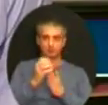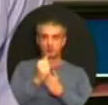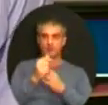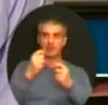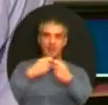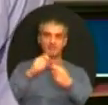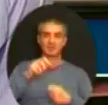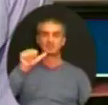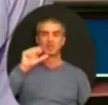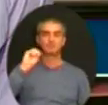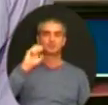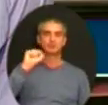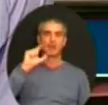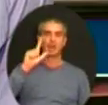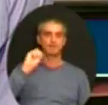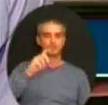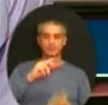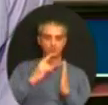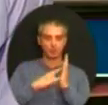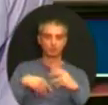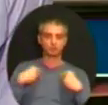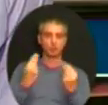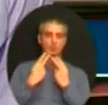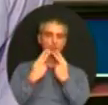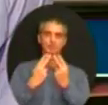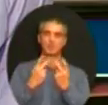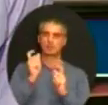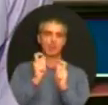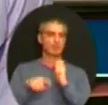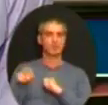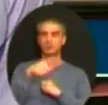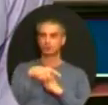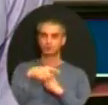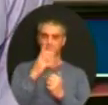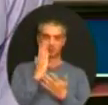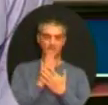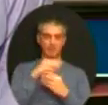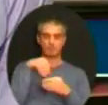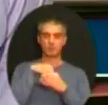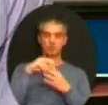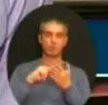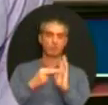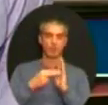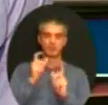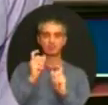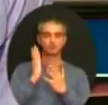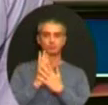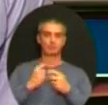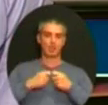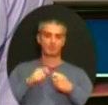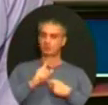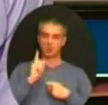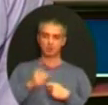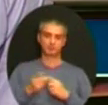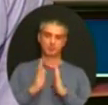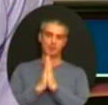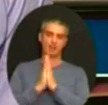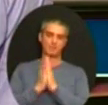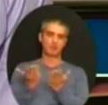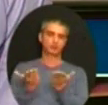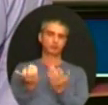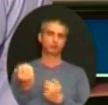חבר הכנסת אמסלם, הוא חוק שנותן איזשהו מענה, שאנשים שהם כבר בפוליטיקה, אנשים שהם חברי כנסת, לא יצטרכו